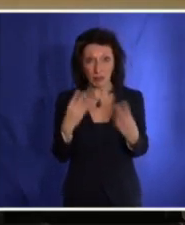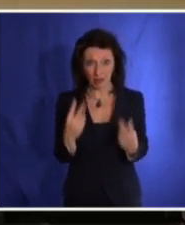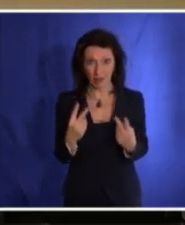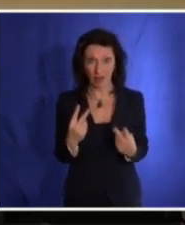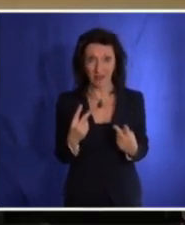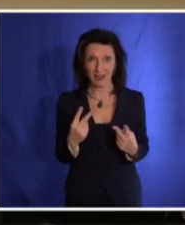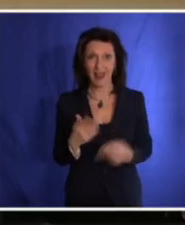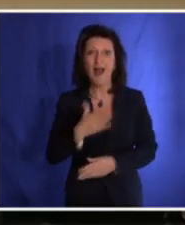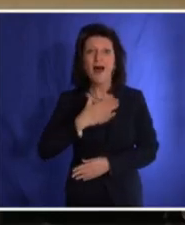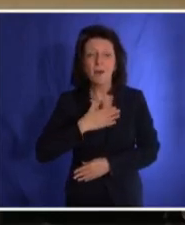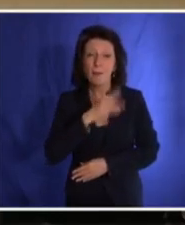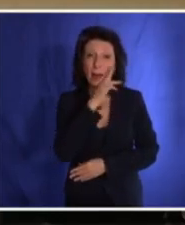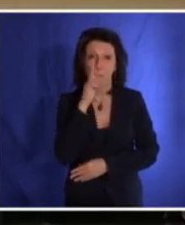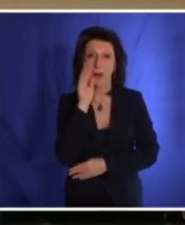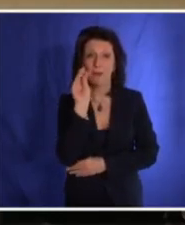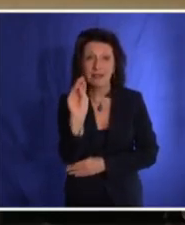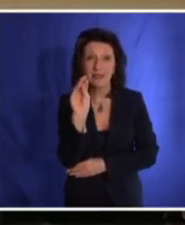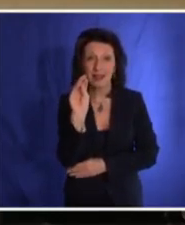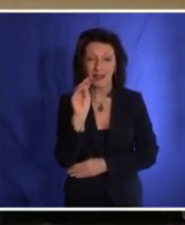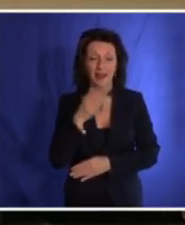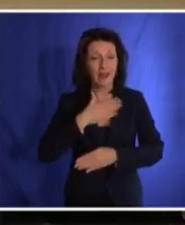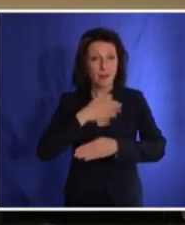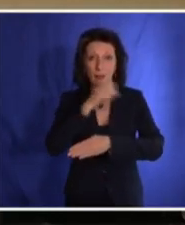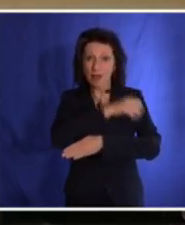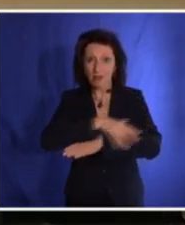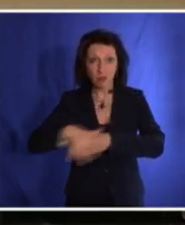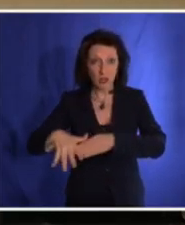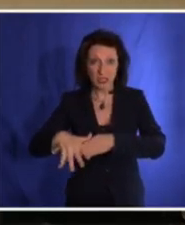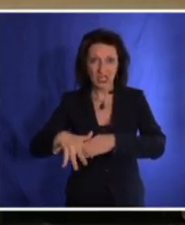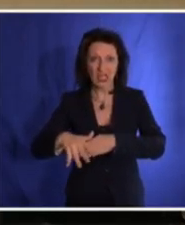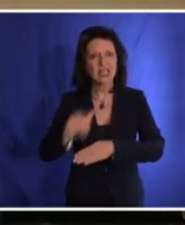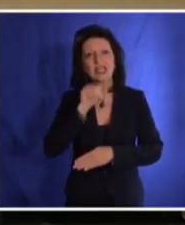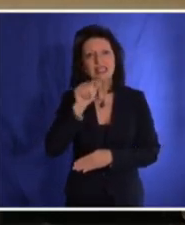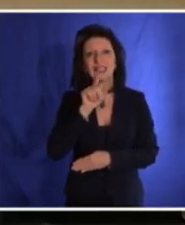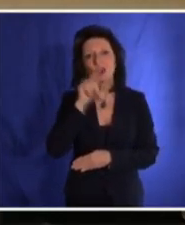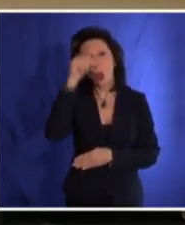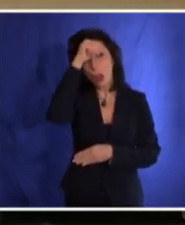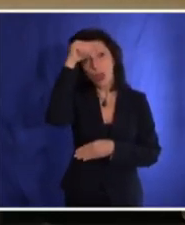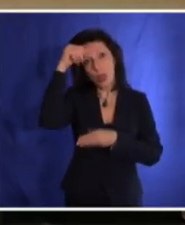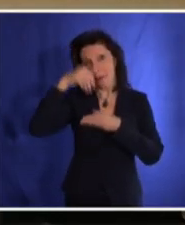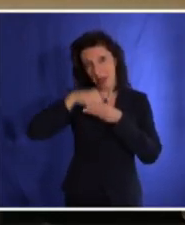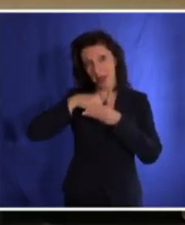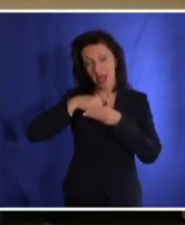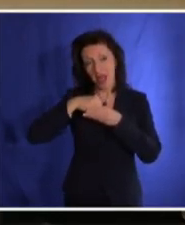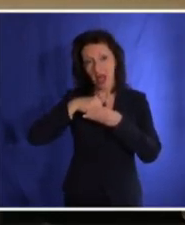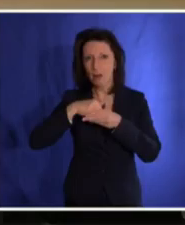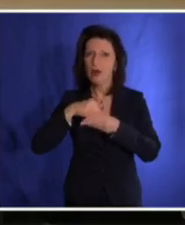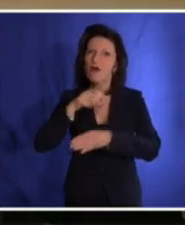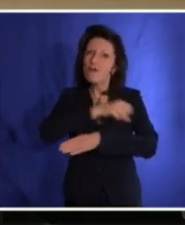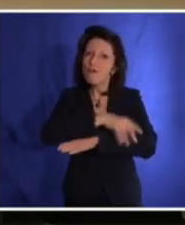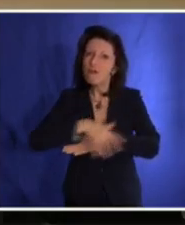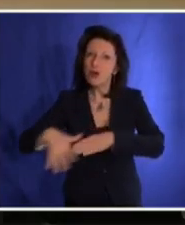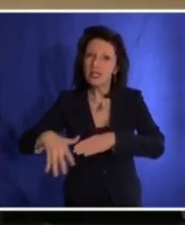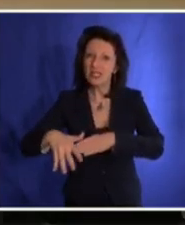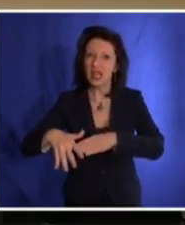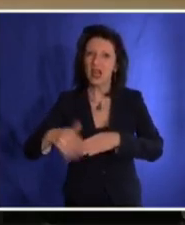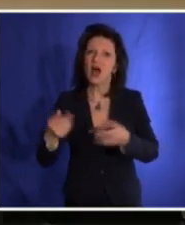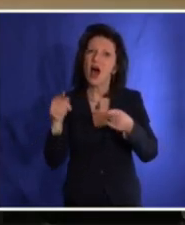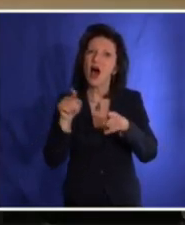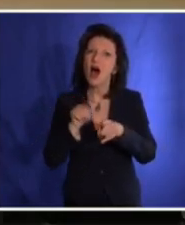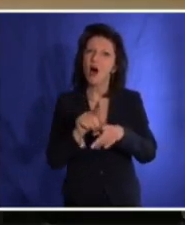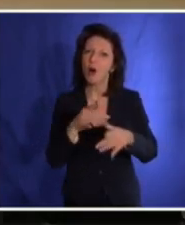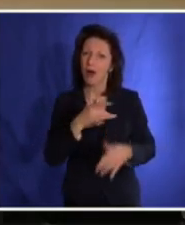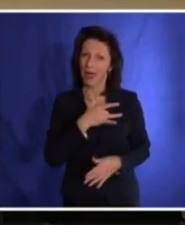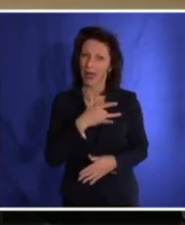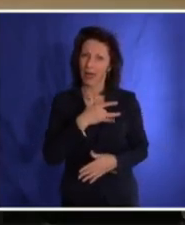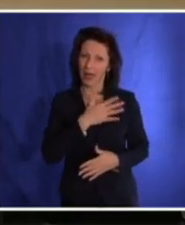diesem Rahmen zu versichern, dass ich meine Wurzeln nicht nur im Namen trage, sondern dass ich diese Wurzeln